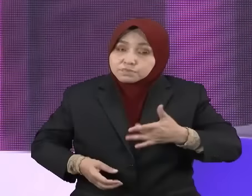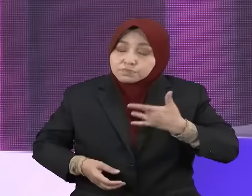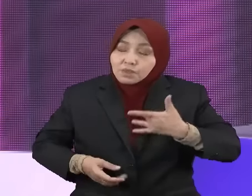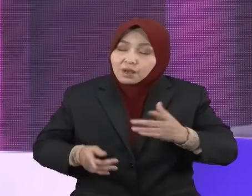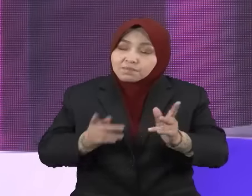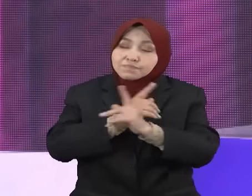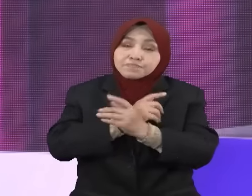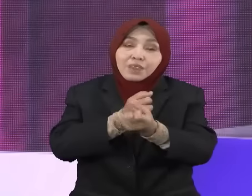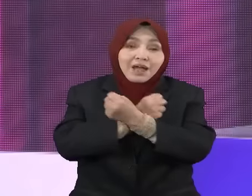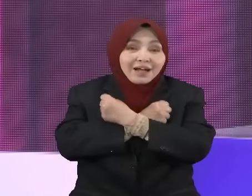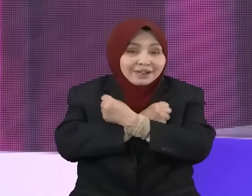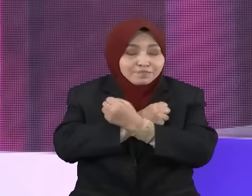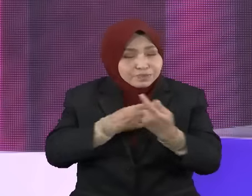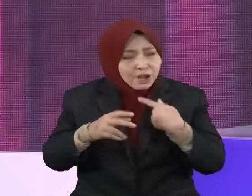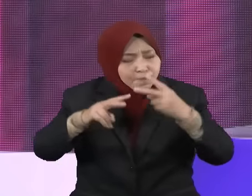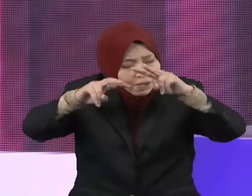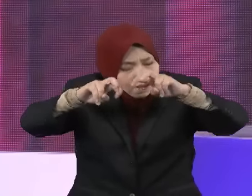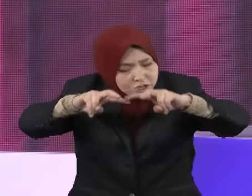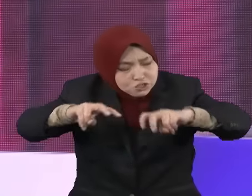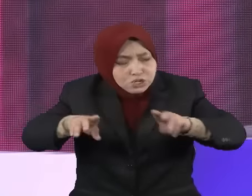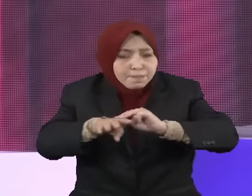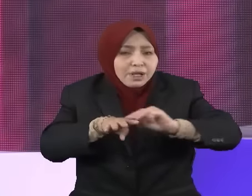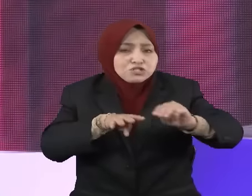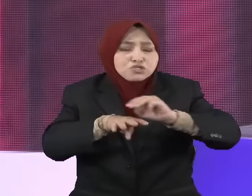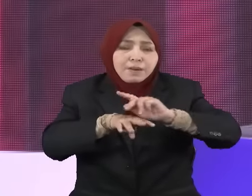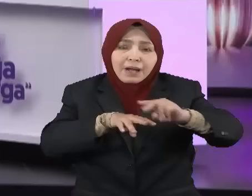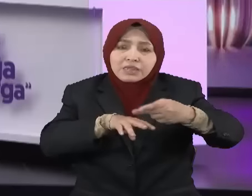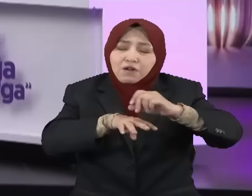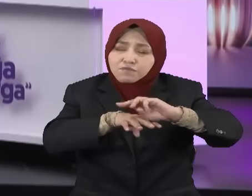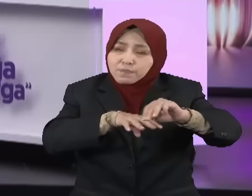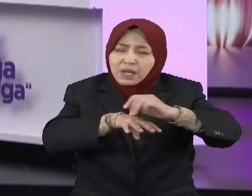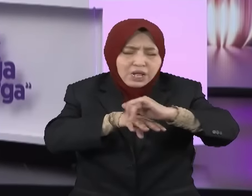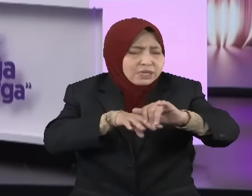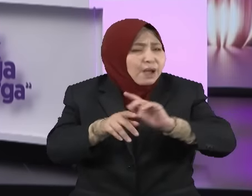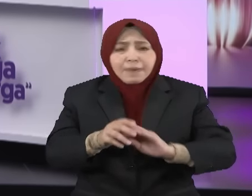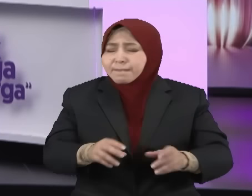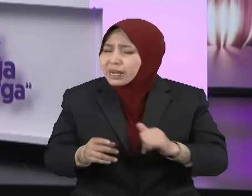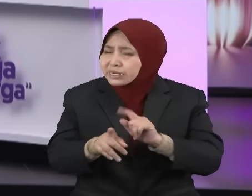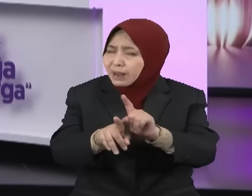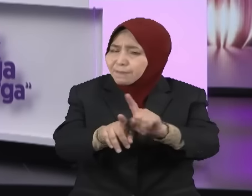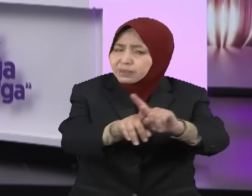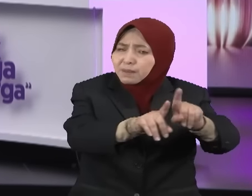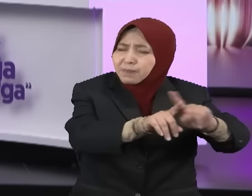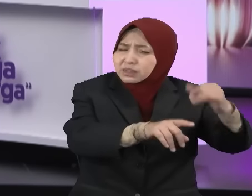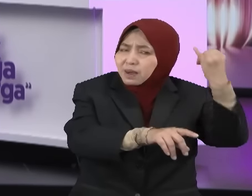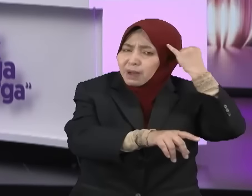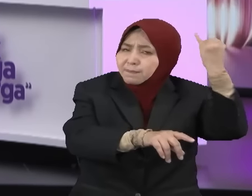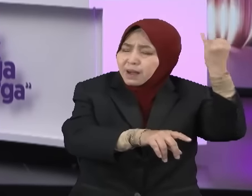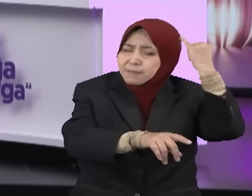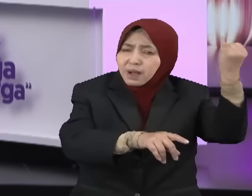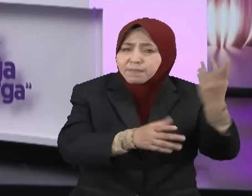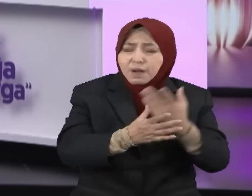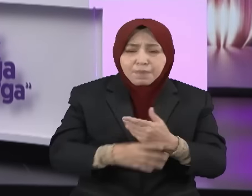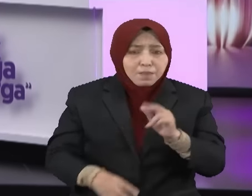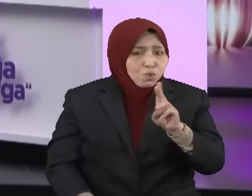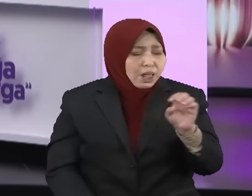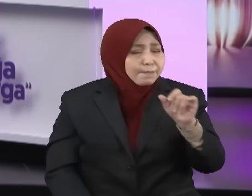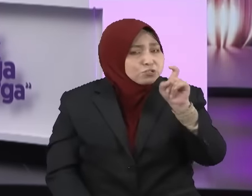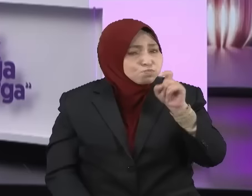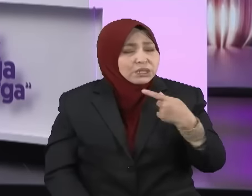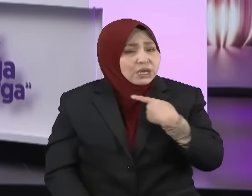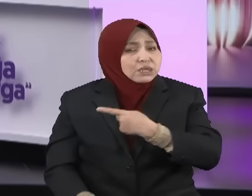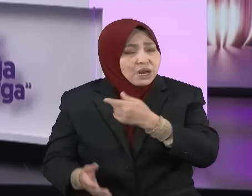Ustaz, ya. Bila kita mengkaji mazhab Maliki, Syafi'i dan pelbagai perkara ataupun pelbagai pendapat ulama, sepatutnya kita